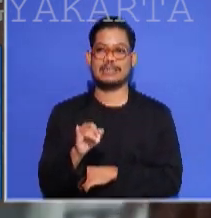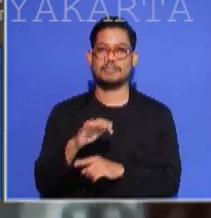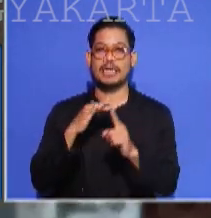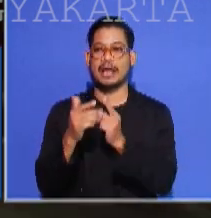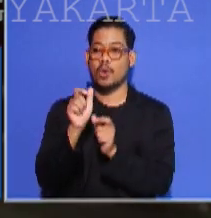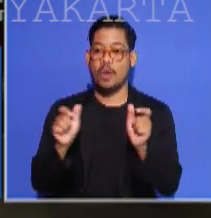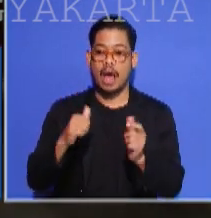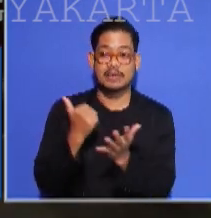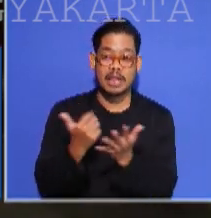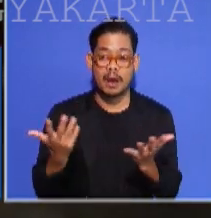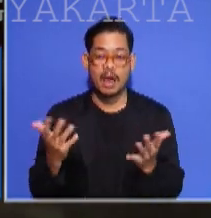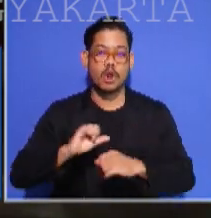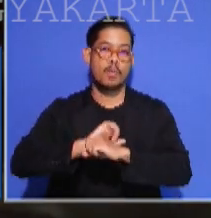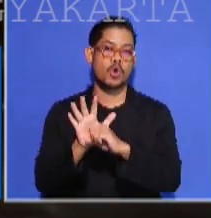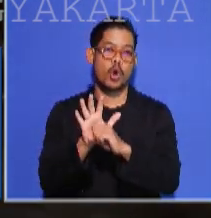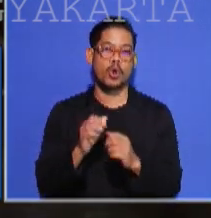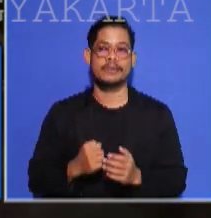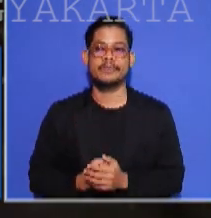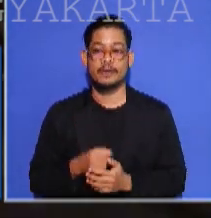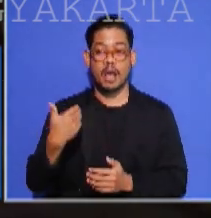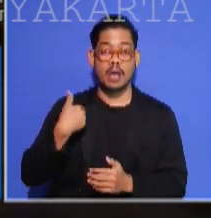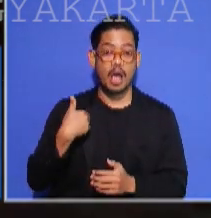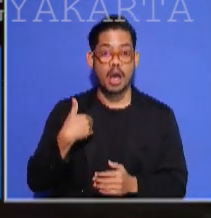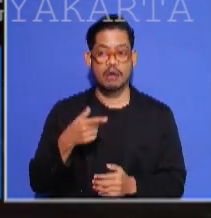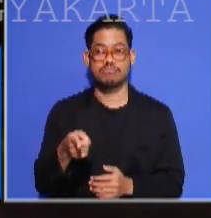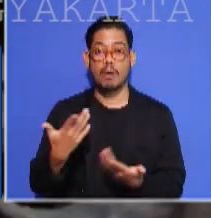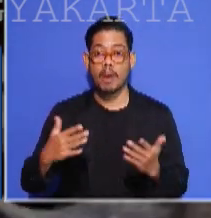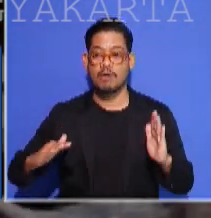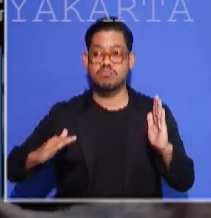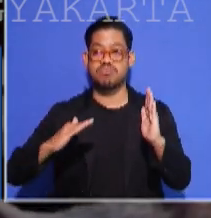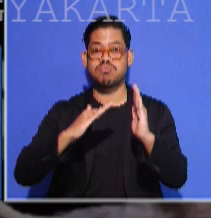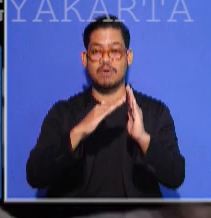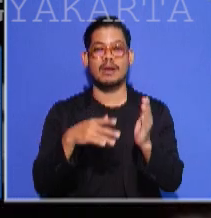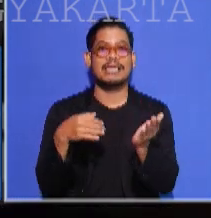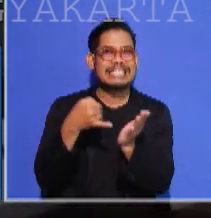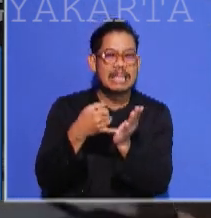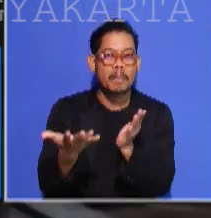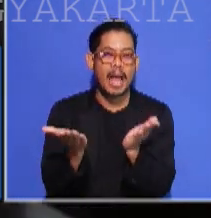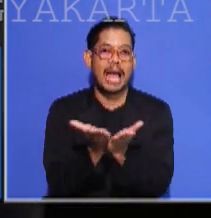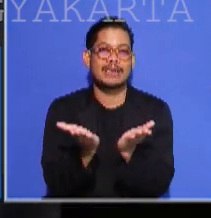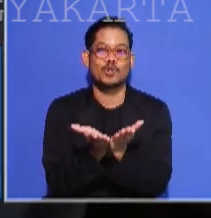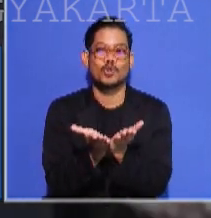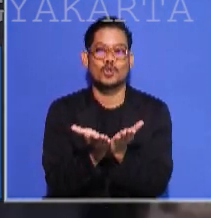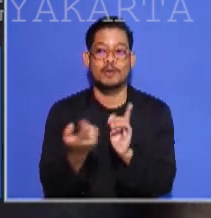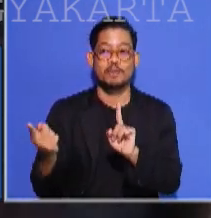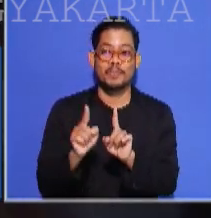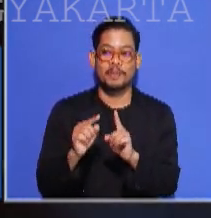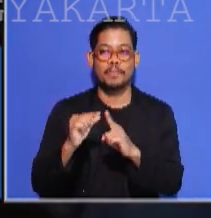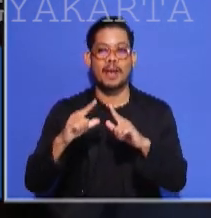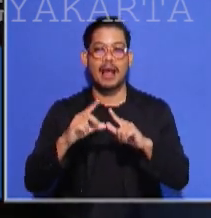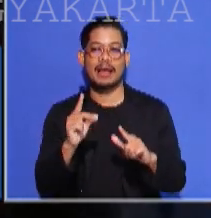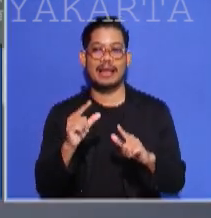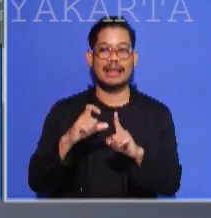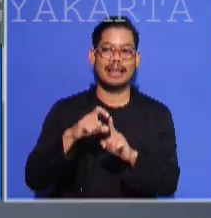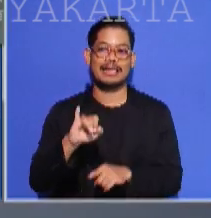mlyomogo perjalan mengangkut kayu mahoni dari wilayah sekaro ditemani oleh Pardi warga sekaro selaku